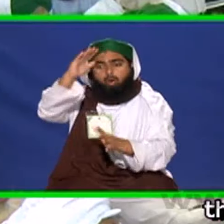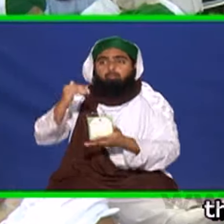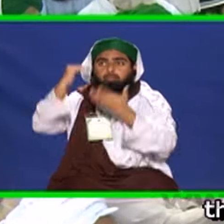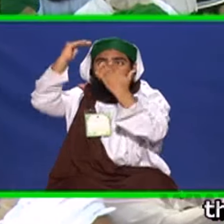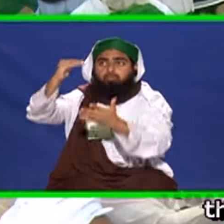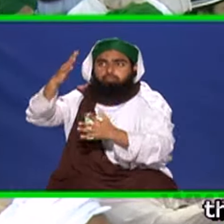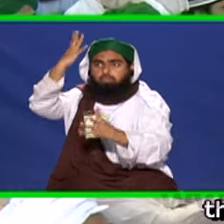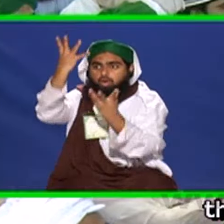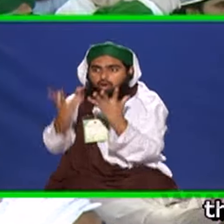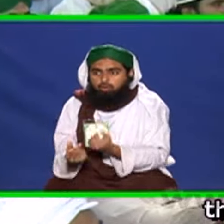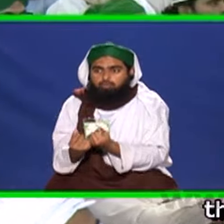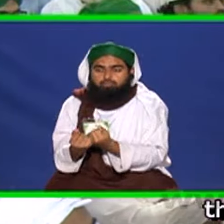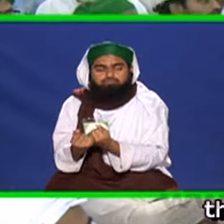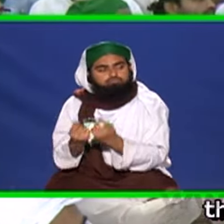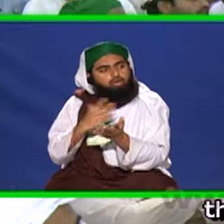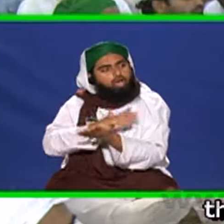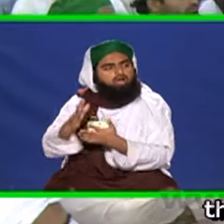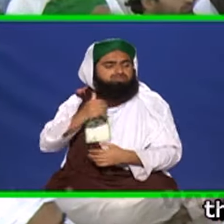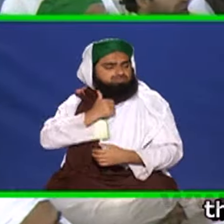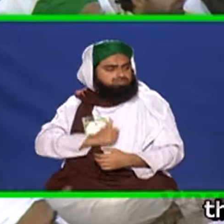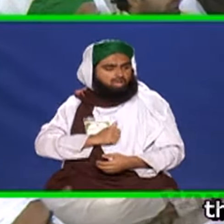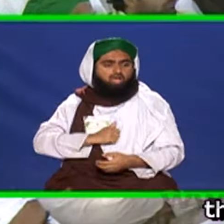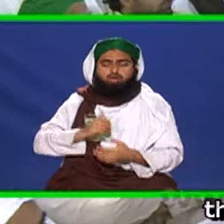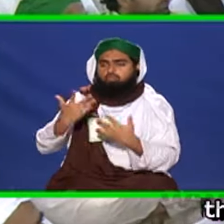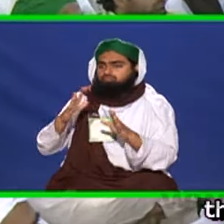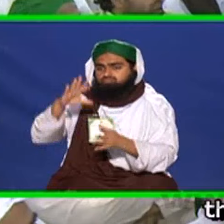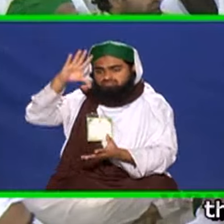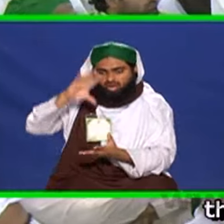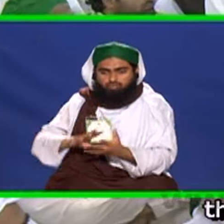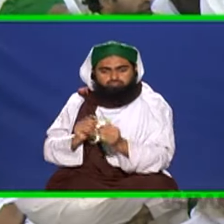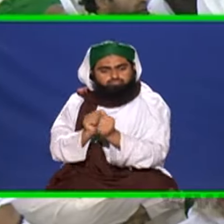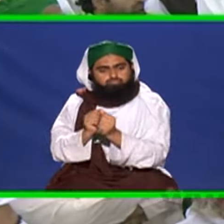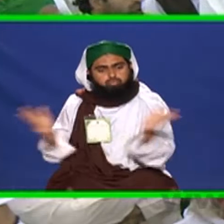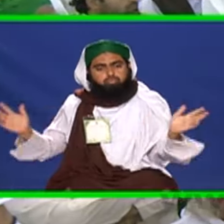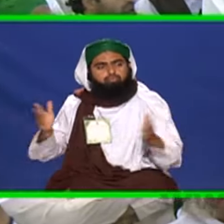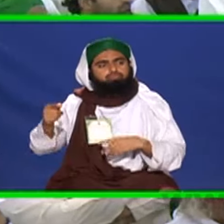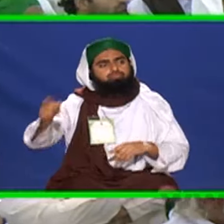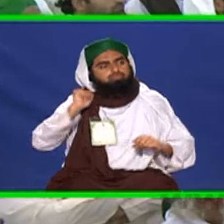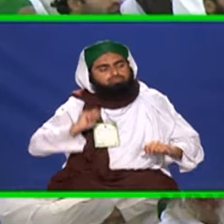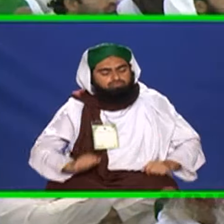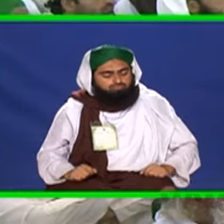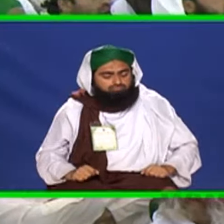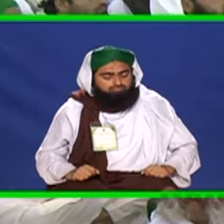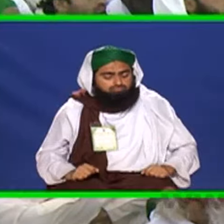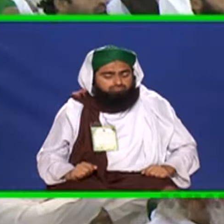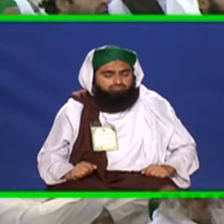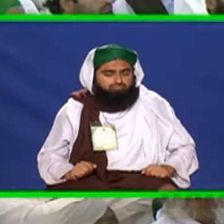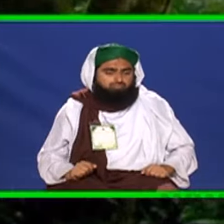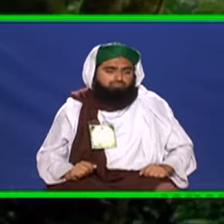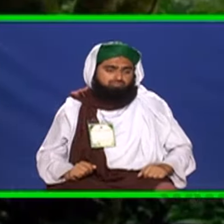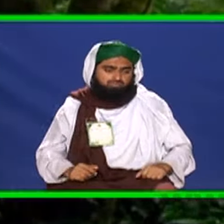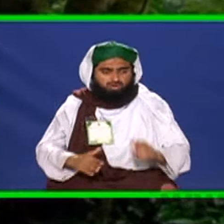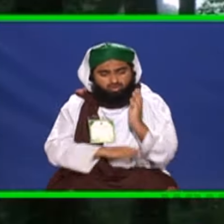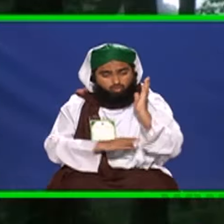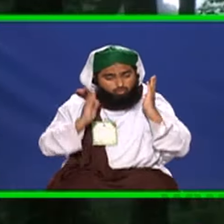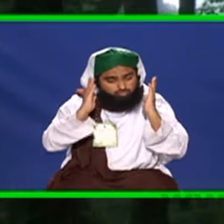نہ ہو، اس ریاضت کو وہ بھی برداشت نہ کر سکے، وہ بھی پھٹ. اس قدر آپ نے، اس قدر میں